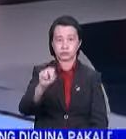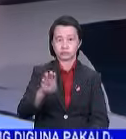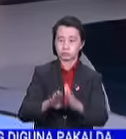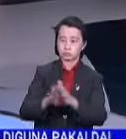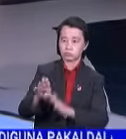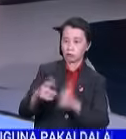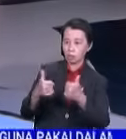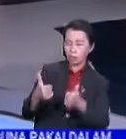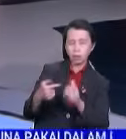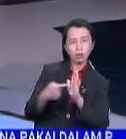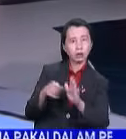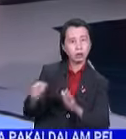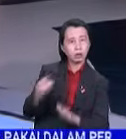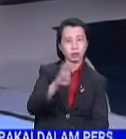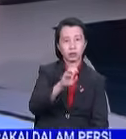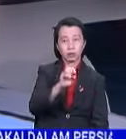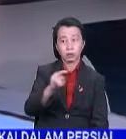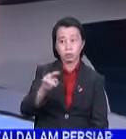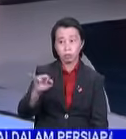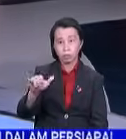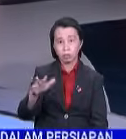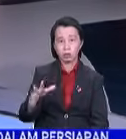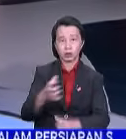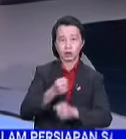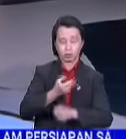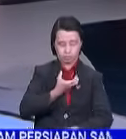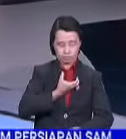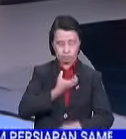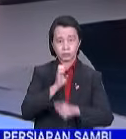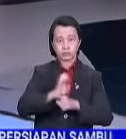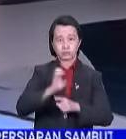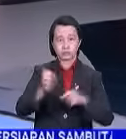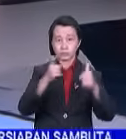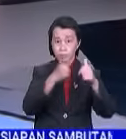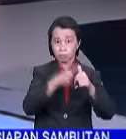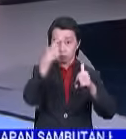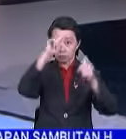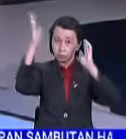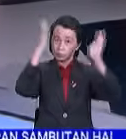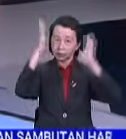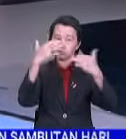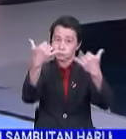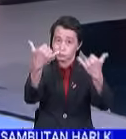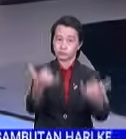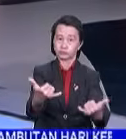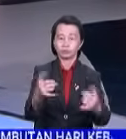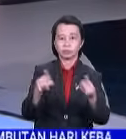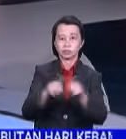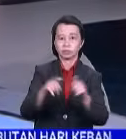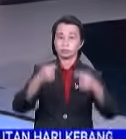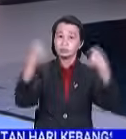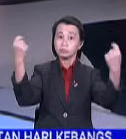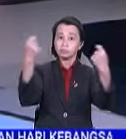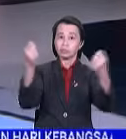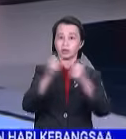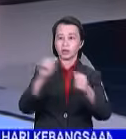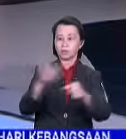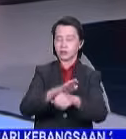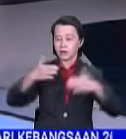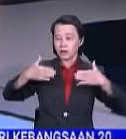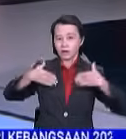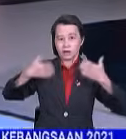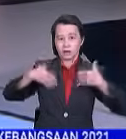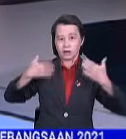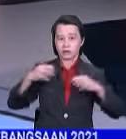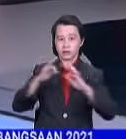prestasi.com ditampilkan body ketika menyumbang kilauan emas pertama buat Malaysia hari ini turut diramaikan dengan penuh kegembiraan